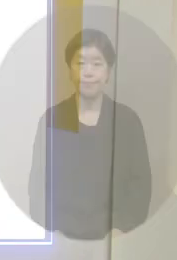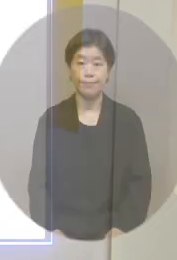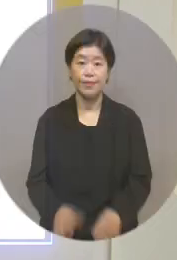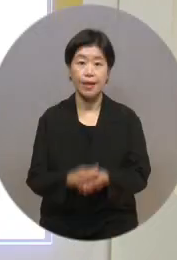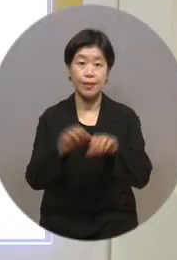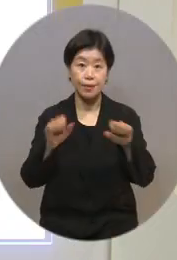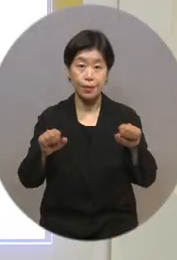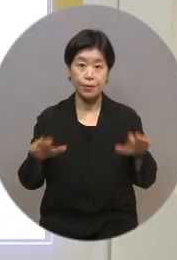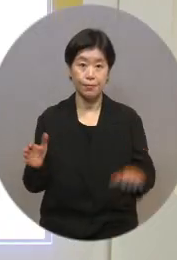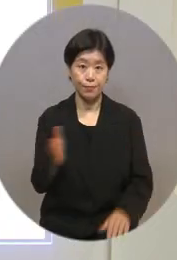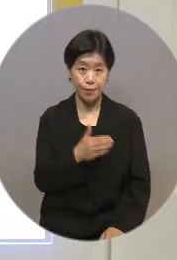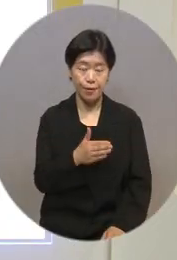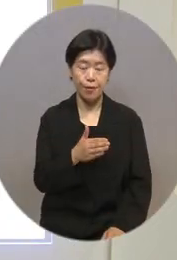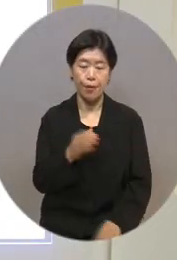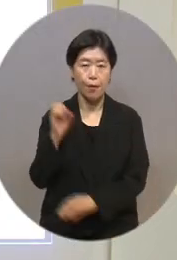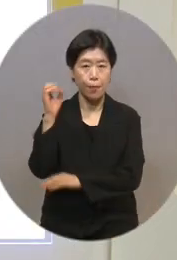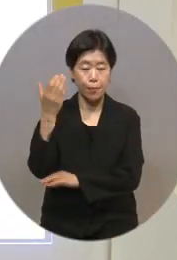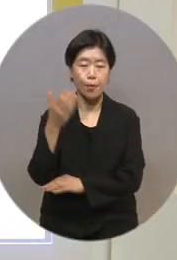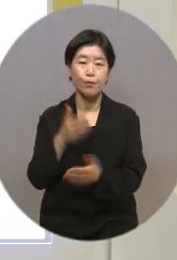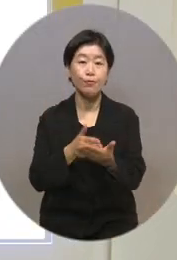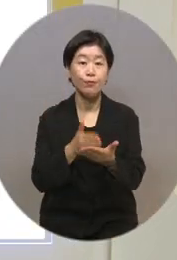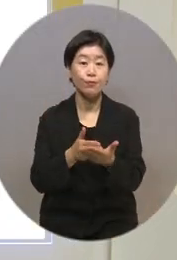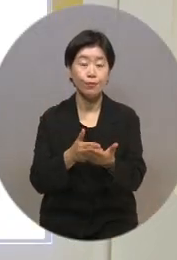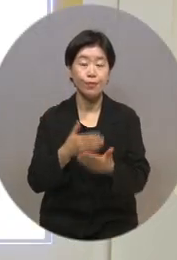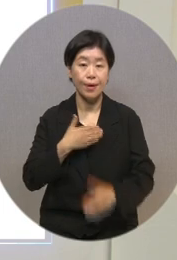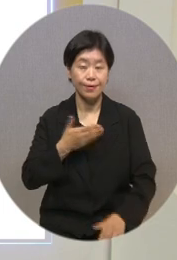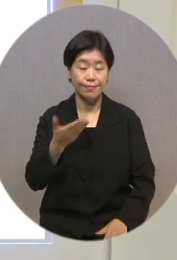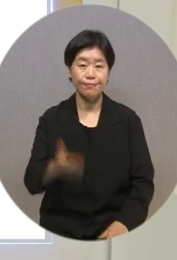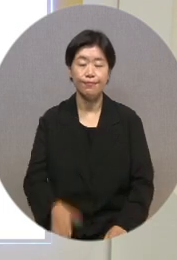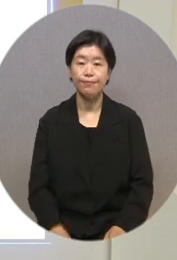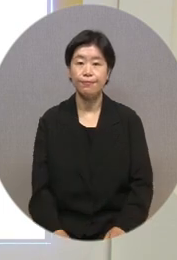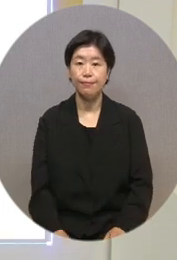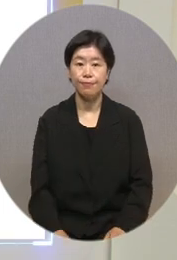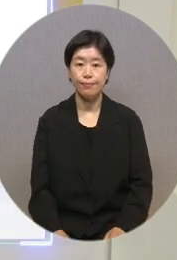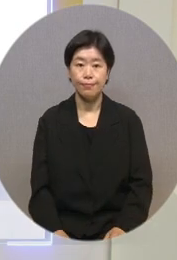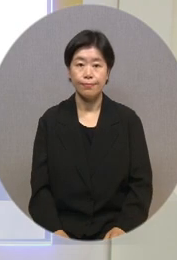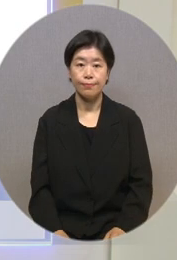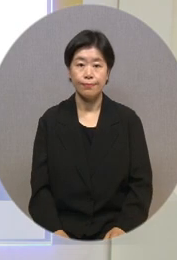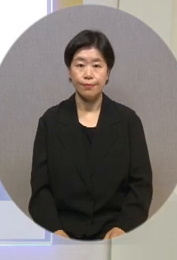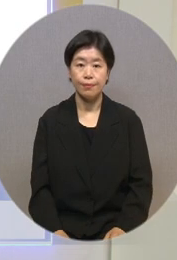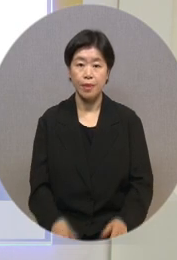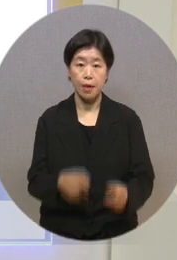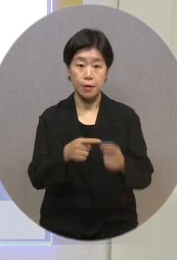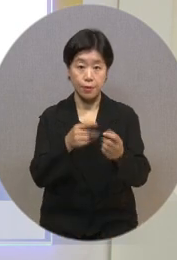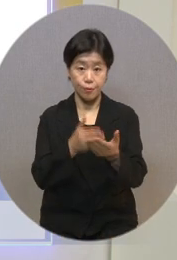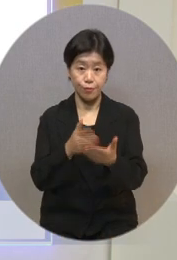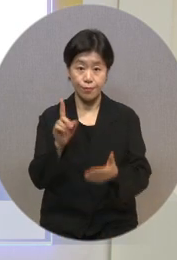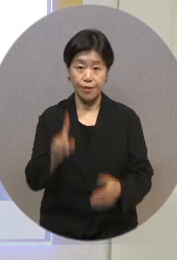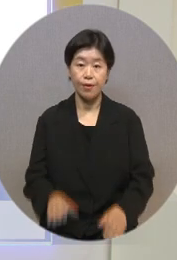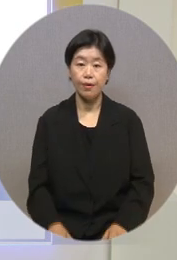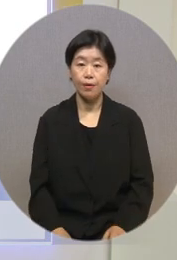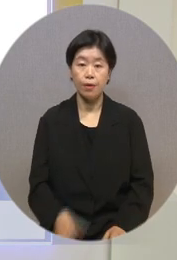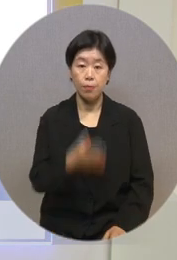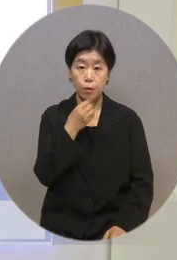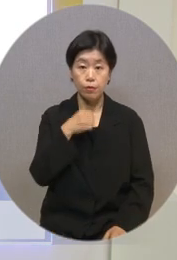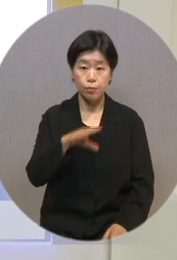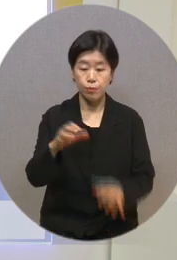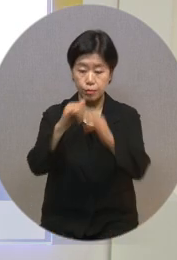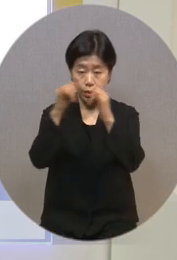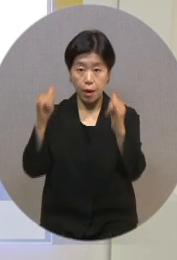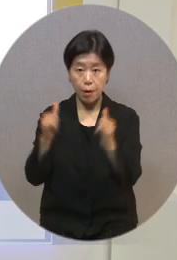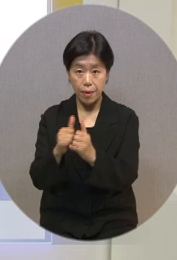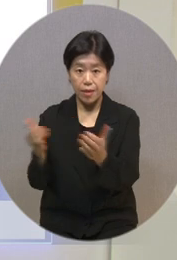안녕하세요. 지금부터 웰페어 뉴스와 함께 사회복지계 이슈를 만나봅니다. 오늘 첫 번째 소식입니다.